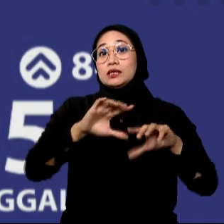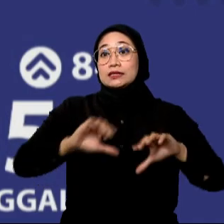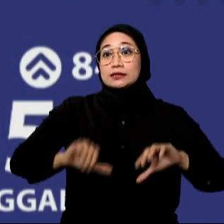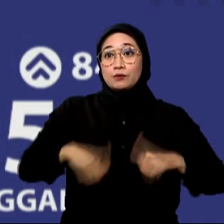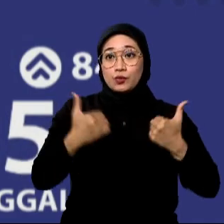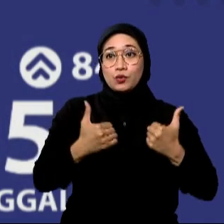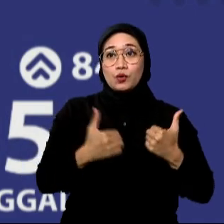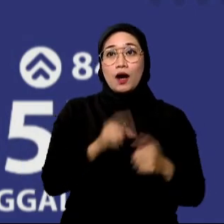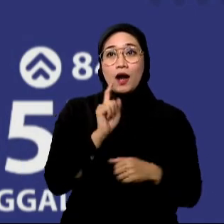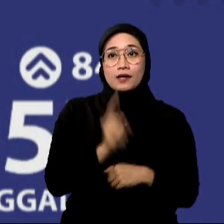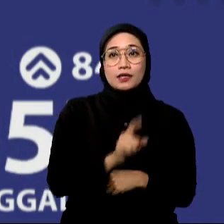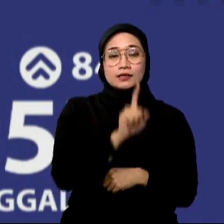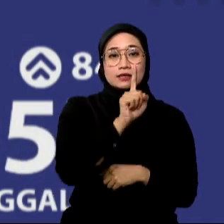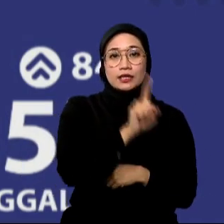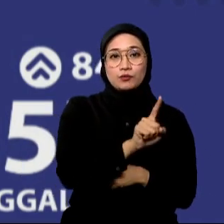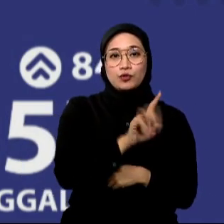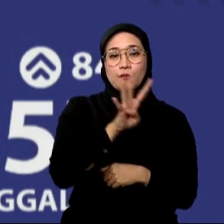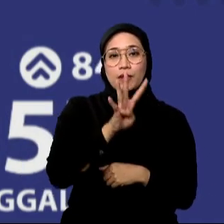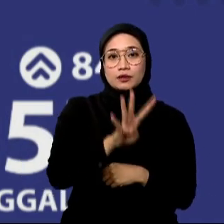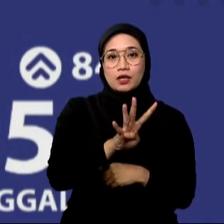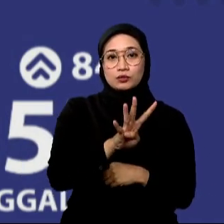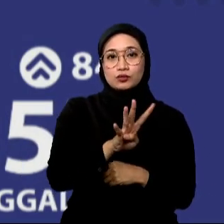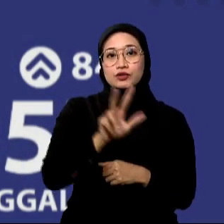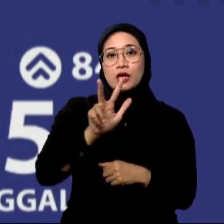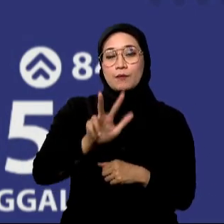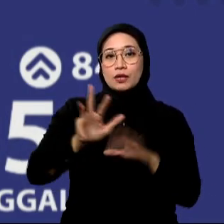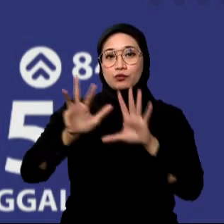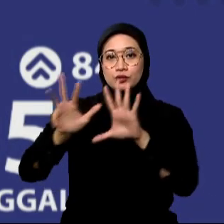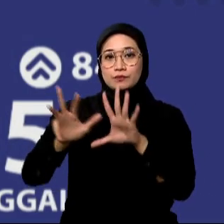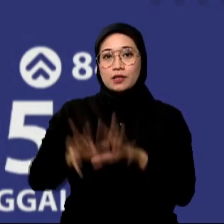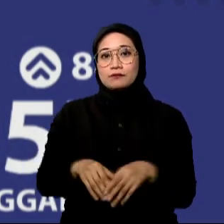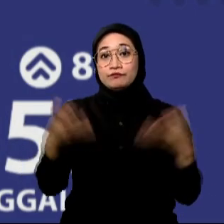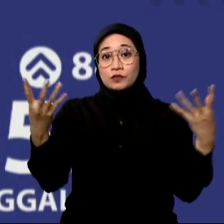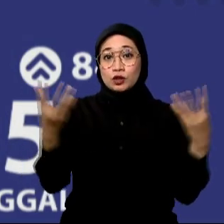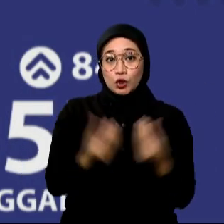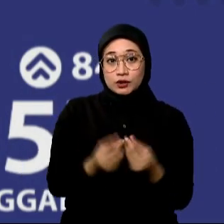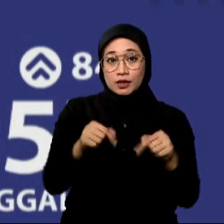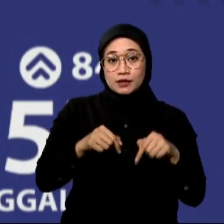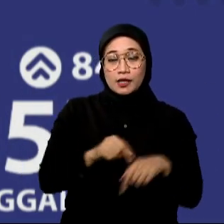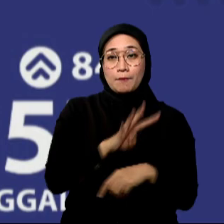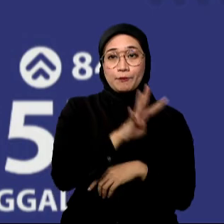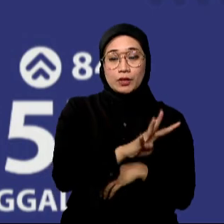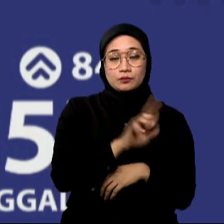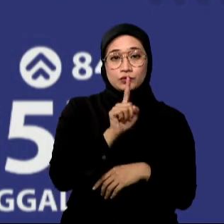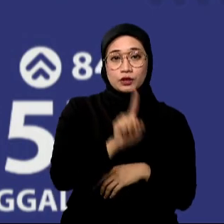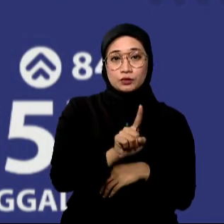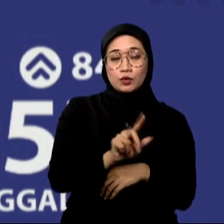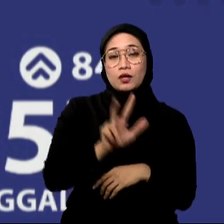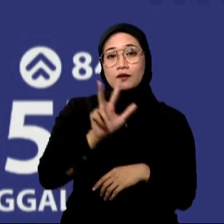1.489 orang, sehingga total sembuh menjadi 41.834